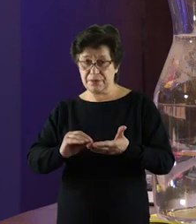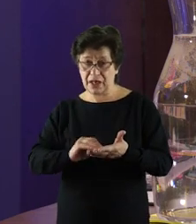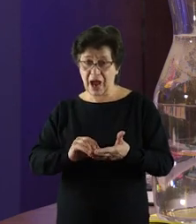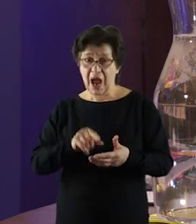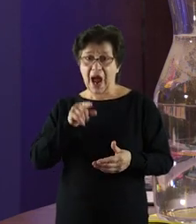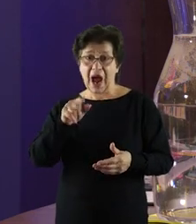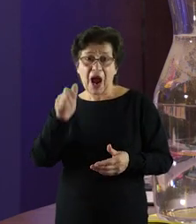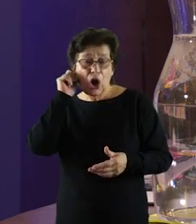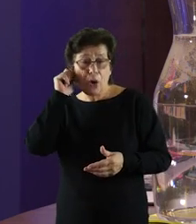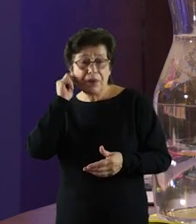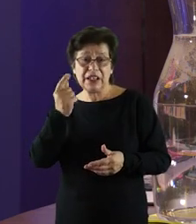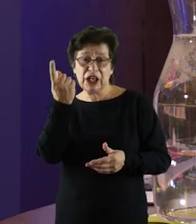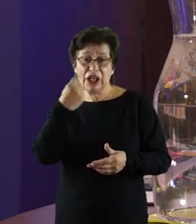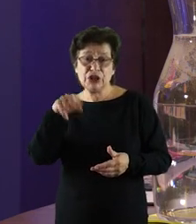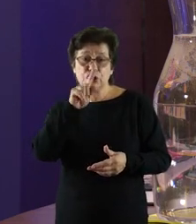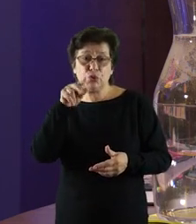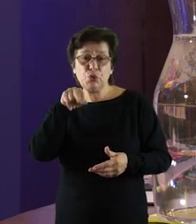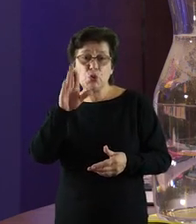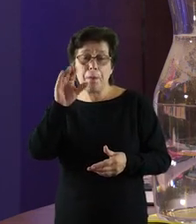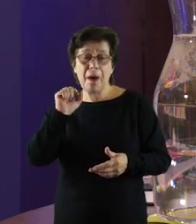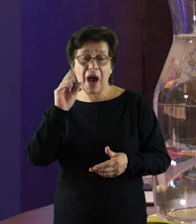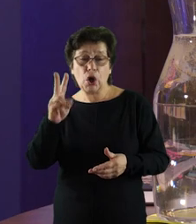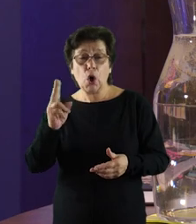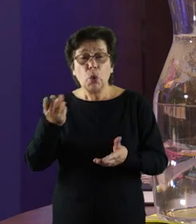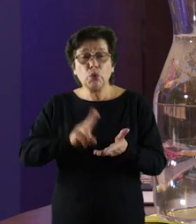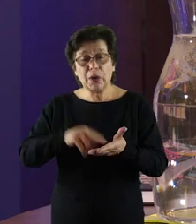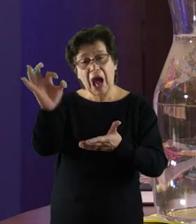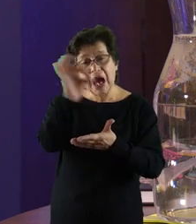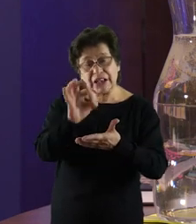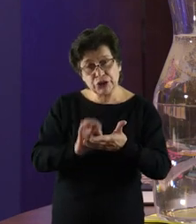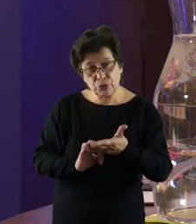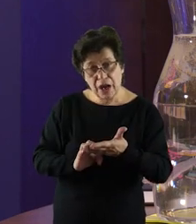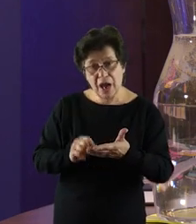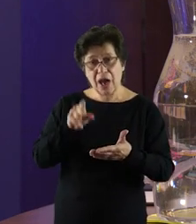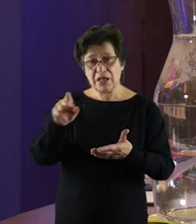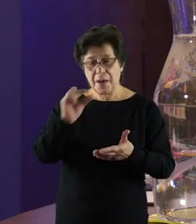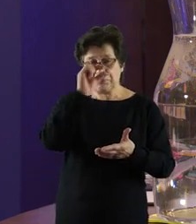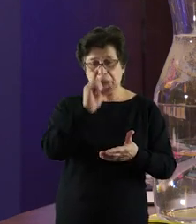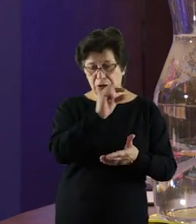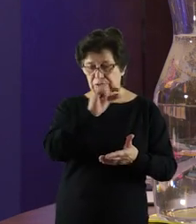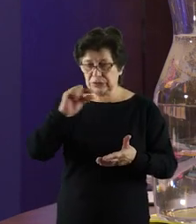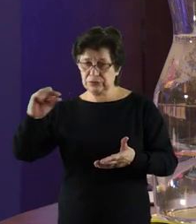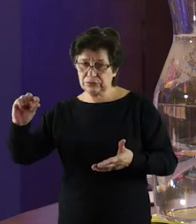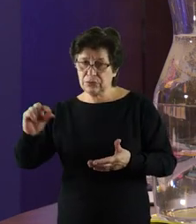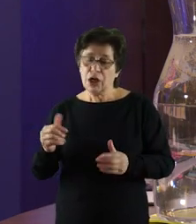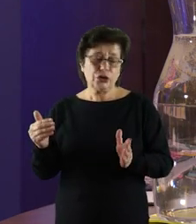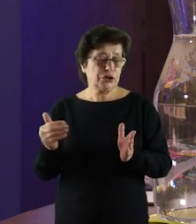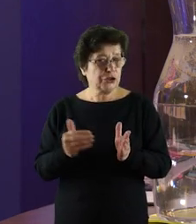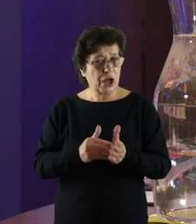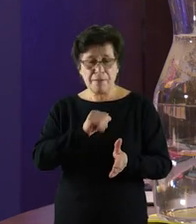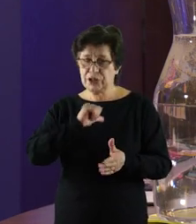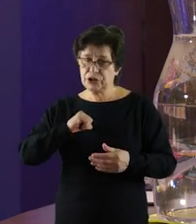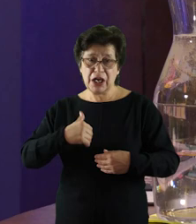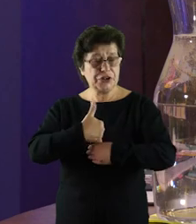Tymczasem ona jest na całym świecie znaną ilustratorką. I uważam, że to już czas, aby dzielić się sukcesami z tymi, którzy z